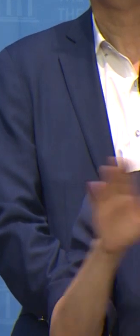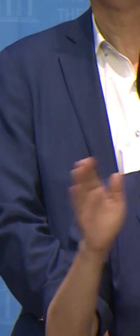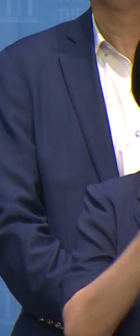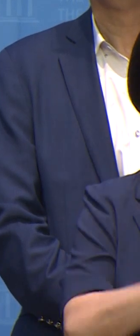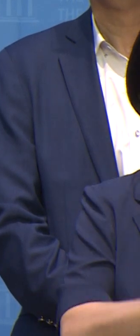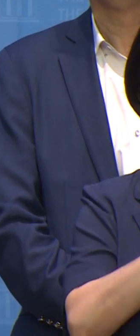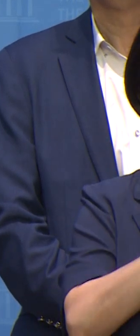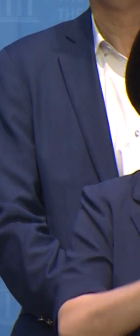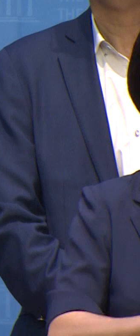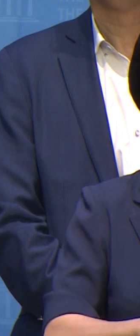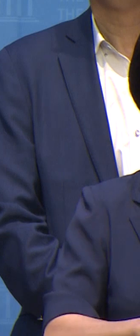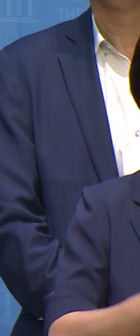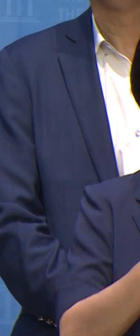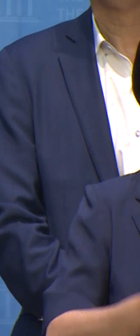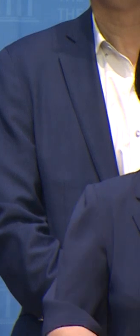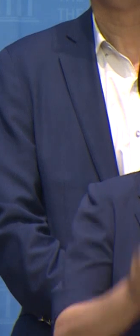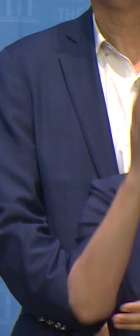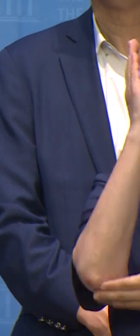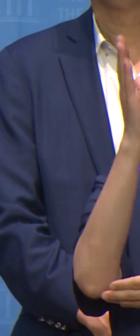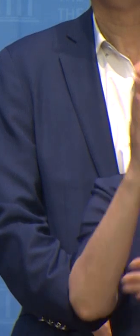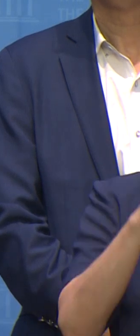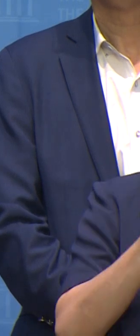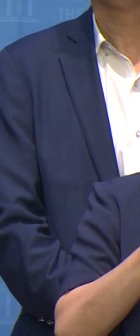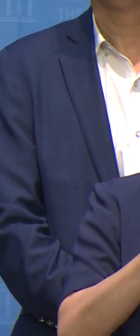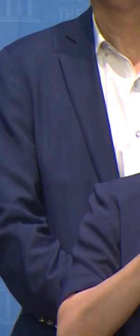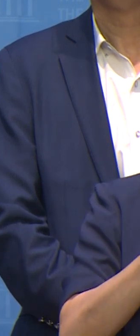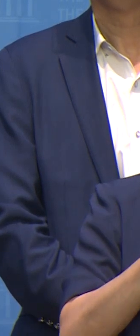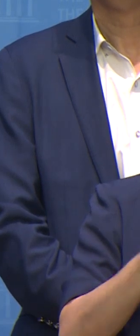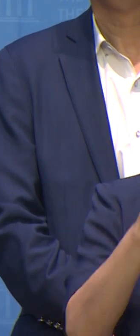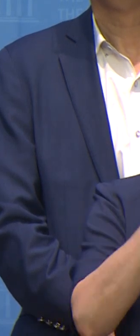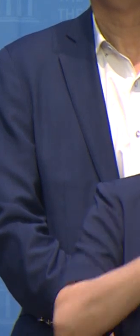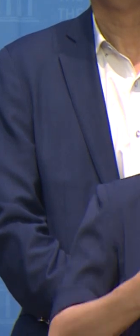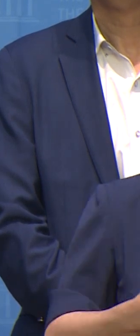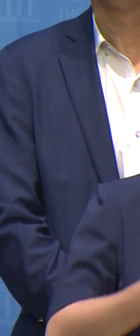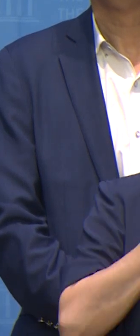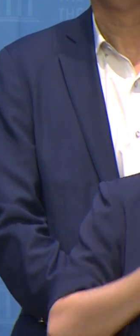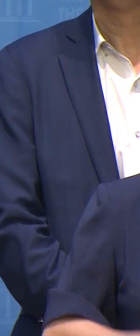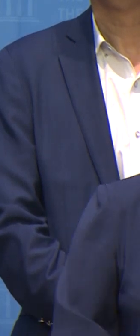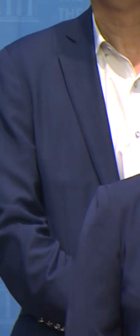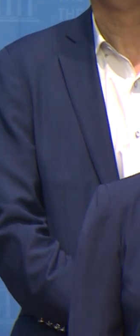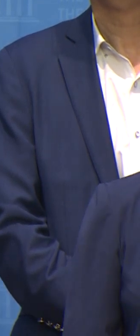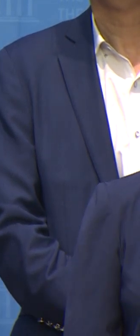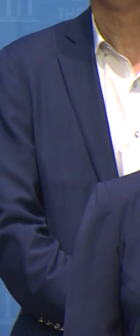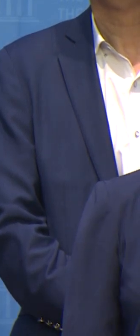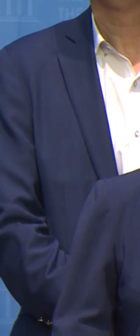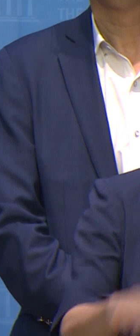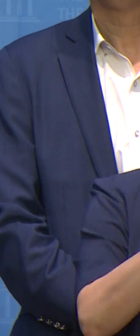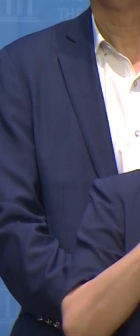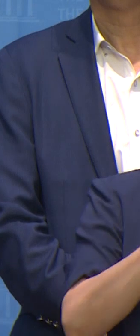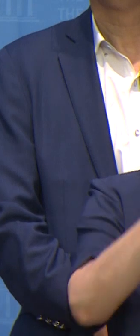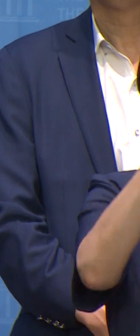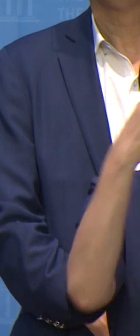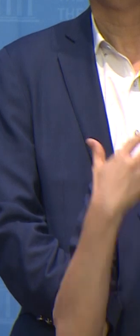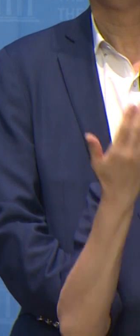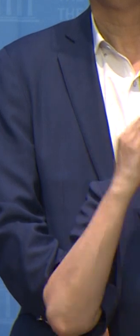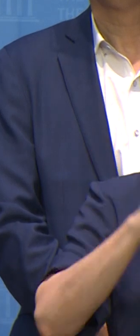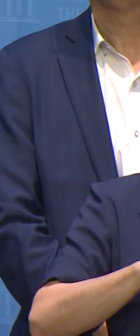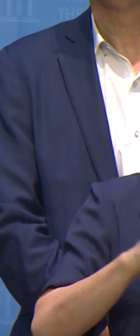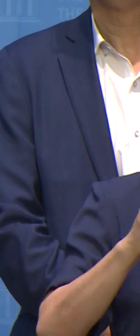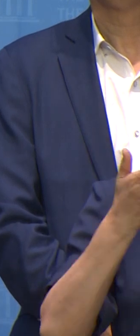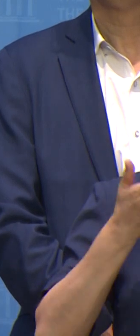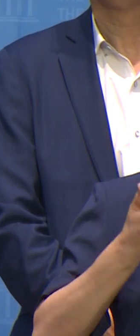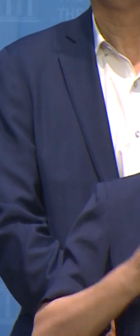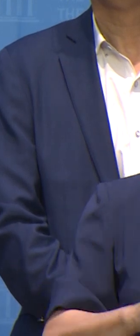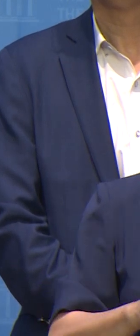공식 공적인 축사를 통한 발언이라는 점에서 더욱 충격적입니다. 저희 문재인 정부 청와대 출신